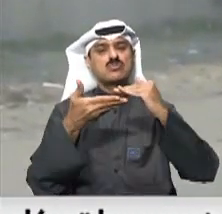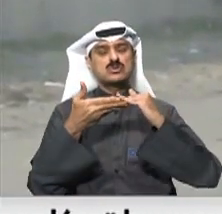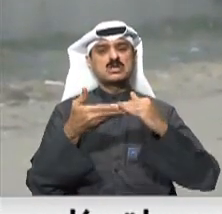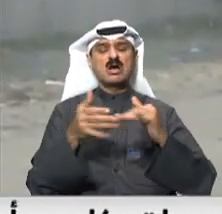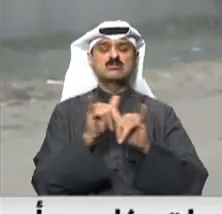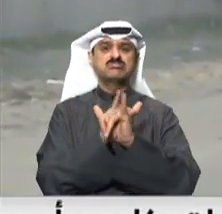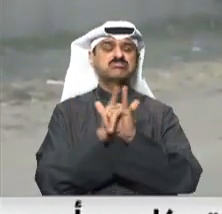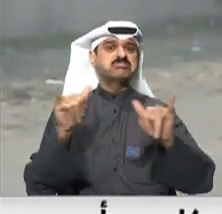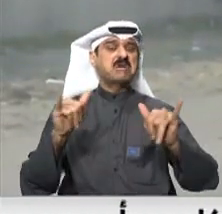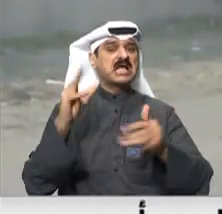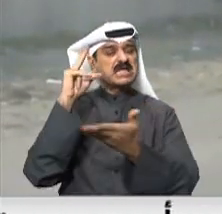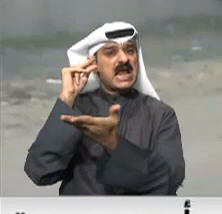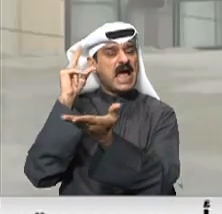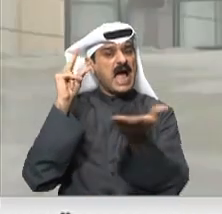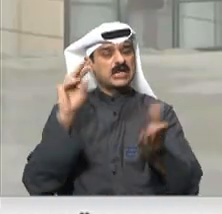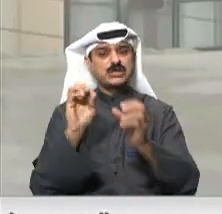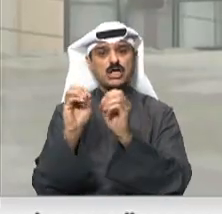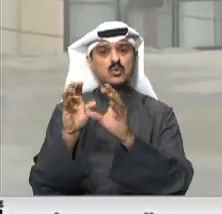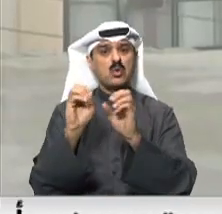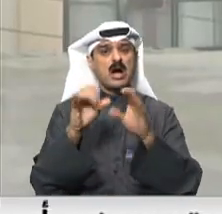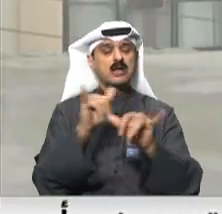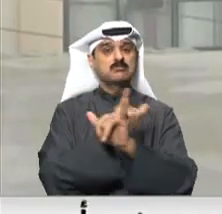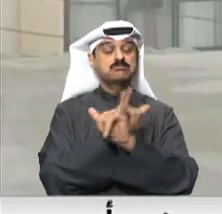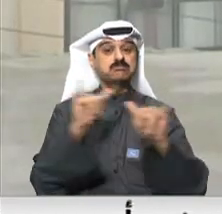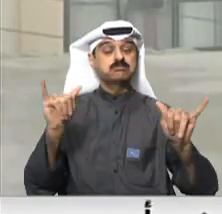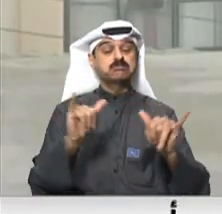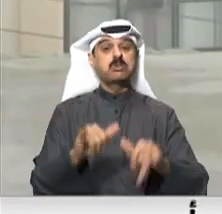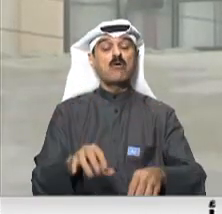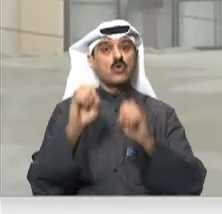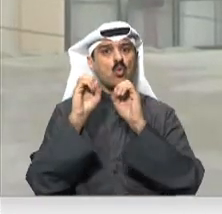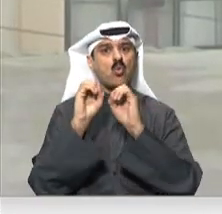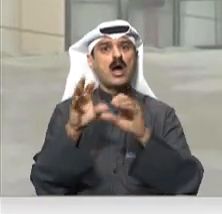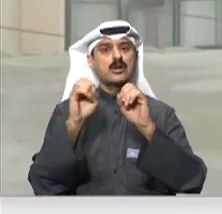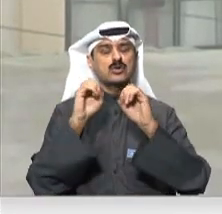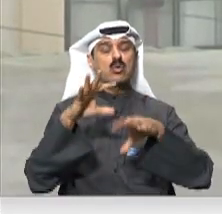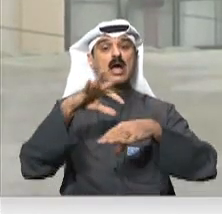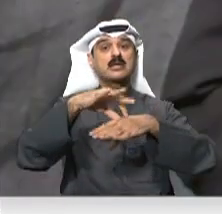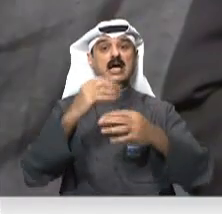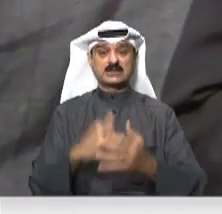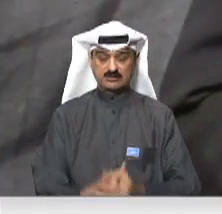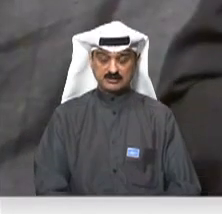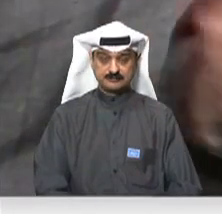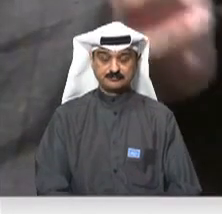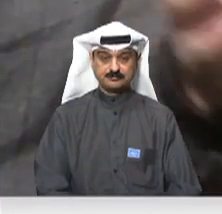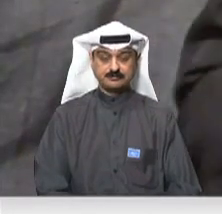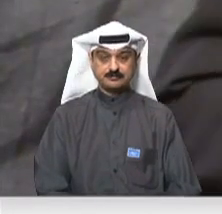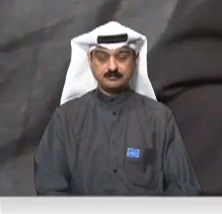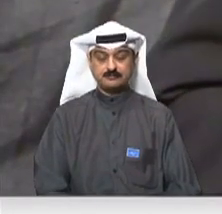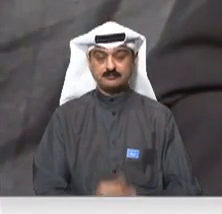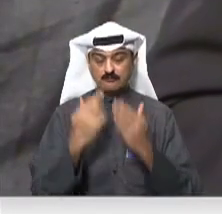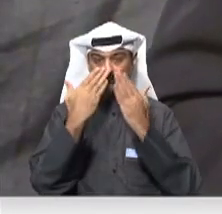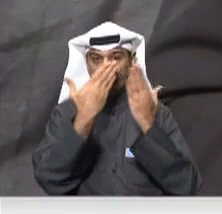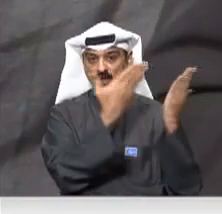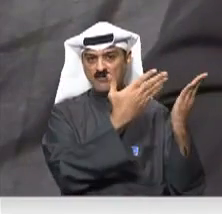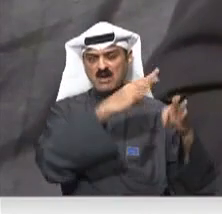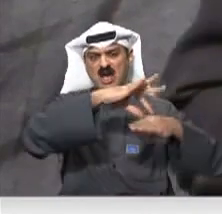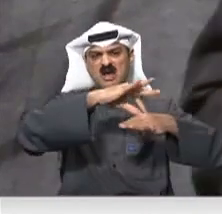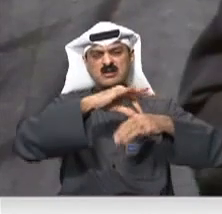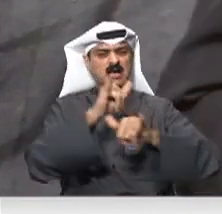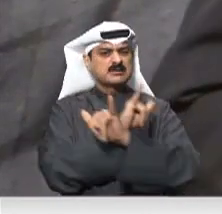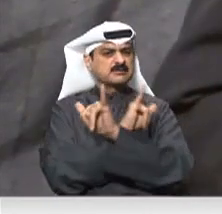ادنى المقومات الاساسيه لمئات الاف النازحين حياه النازحين والمشردين هنا لا